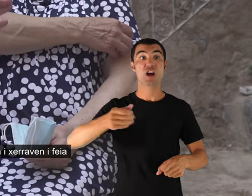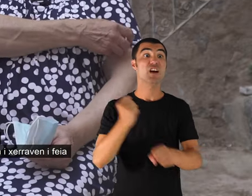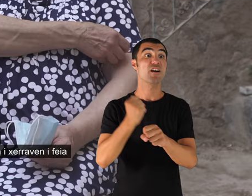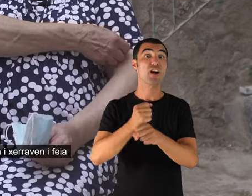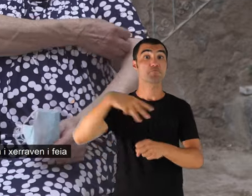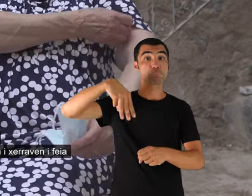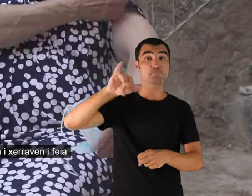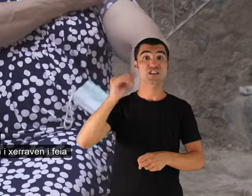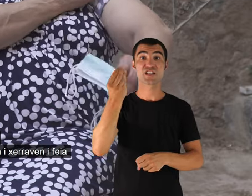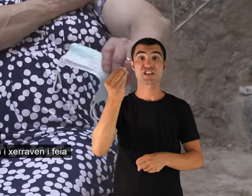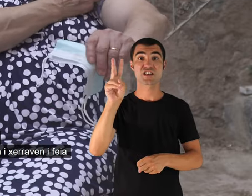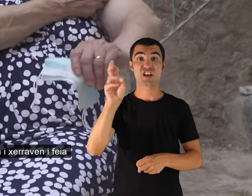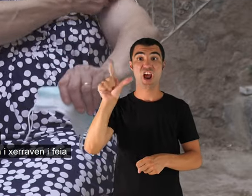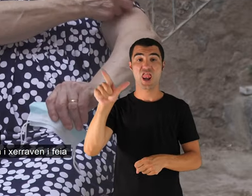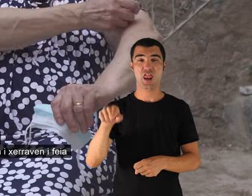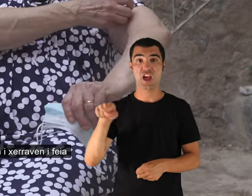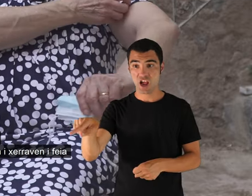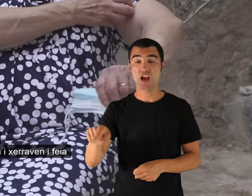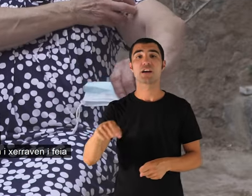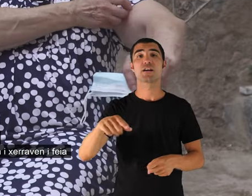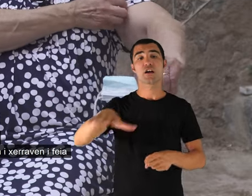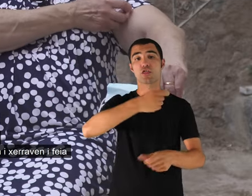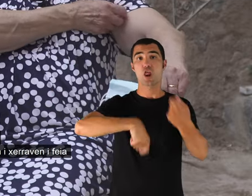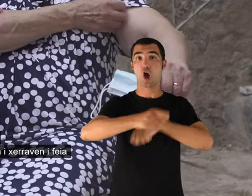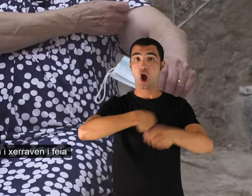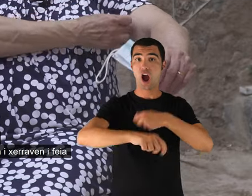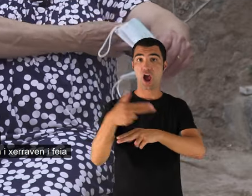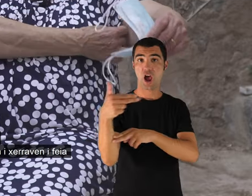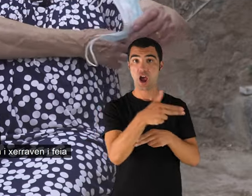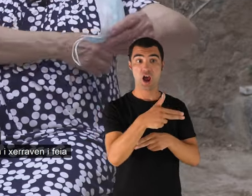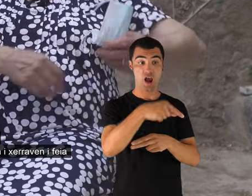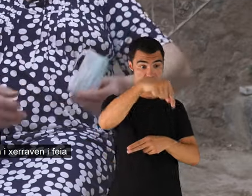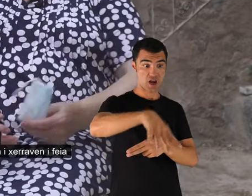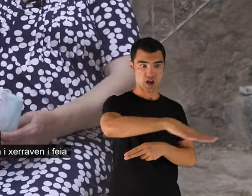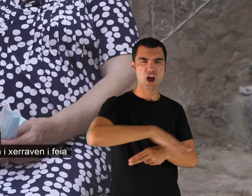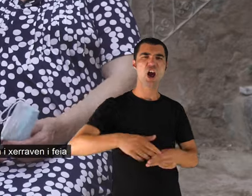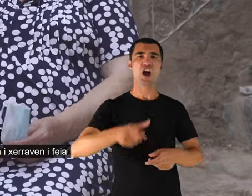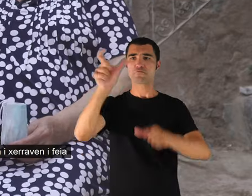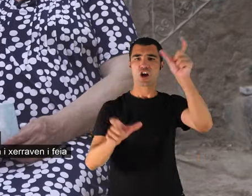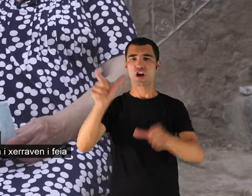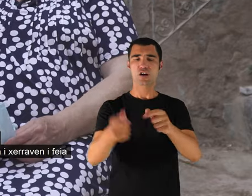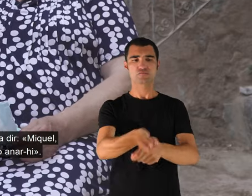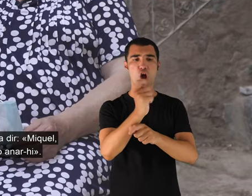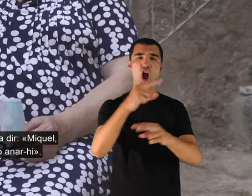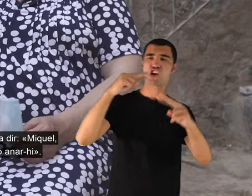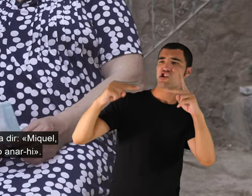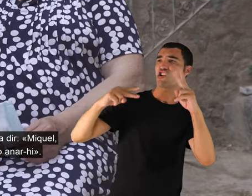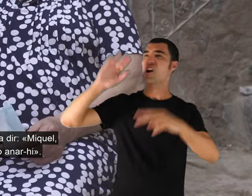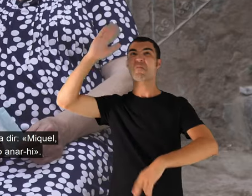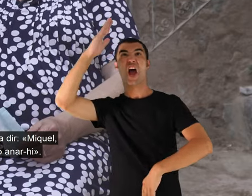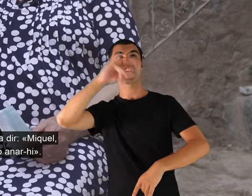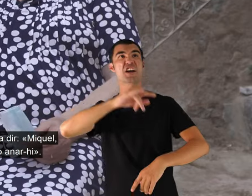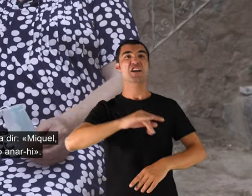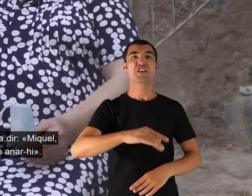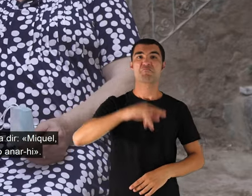un dia hi havia allà de Baix a Lonja, hi havia un munt de pescadors, i xerraven, i feia mal temps, i